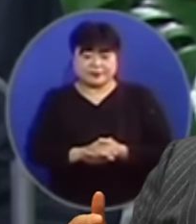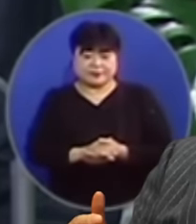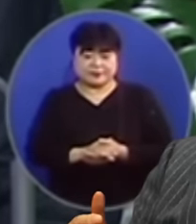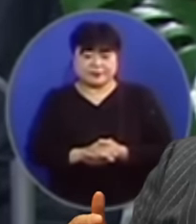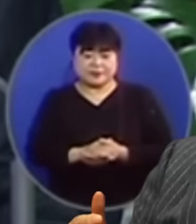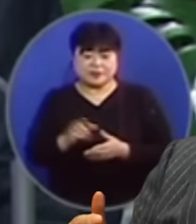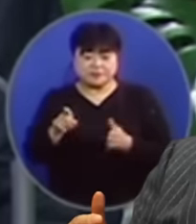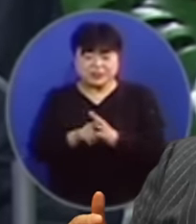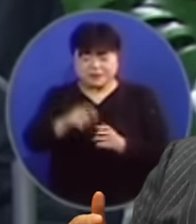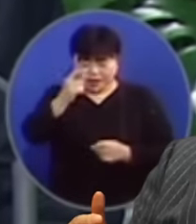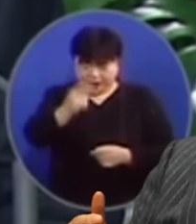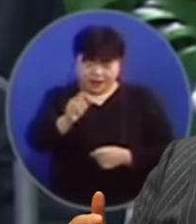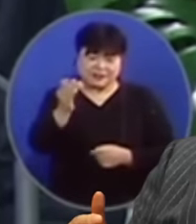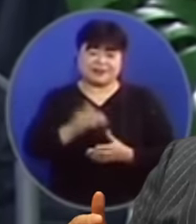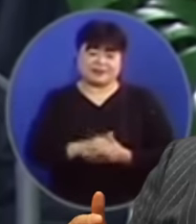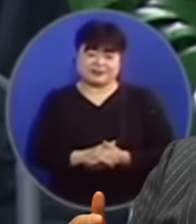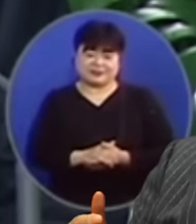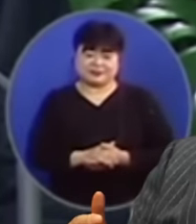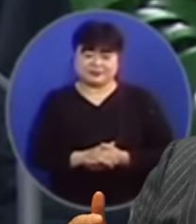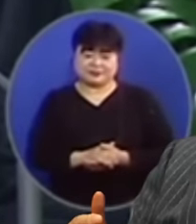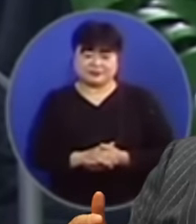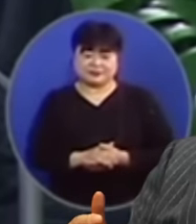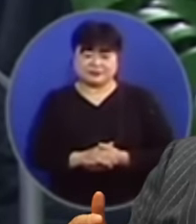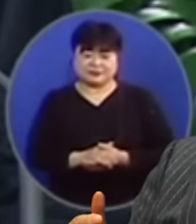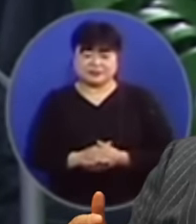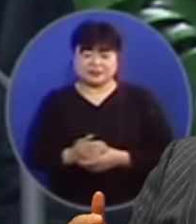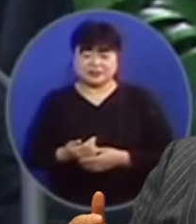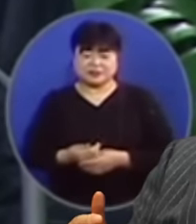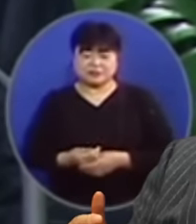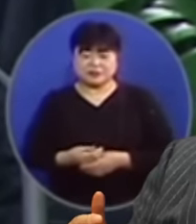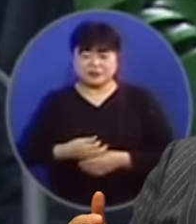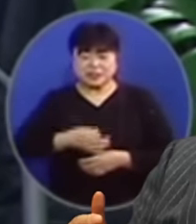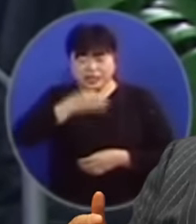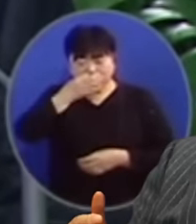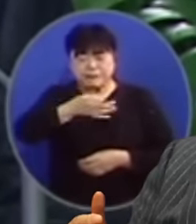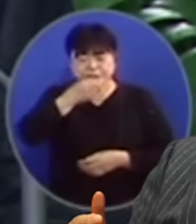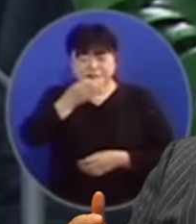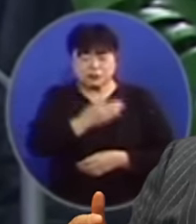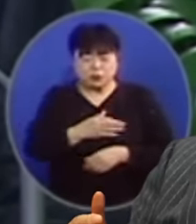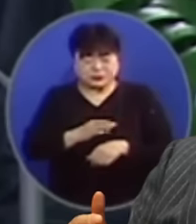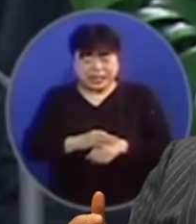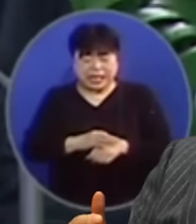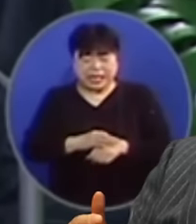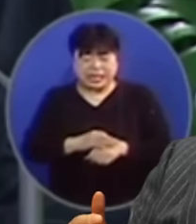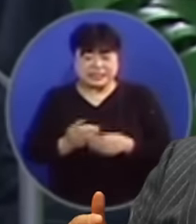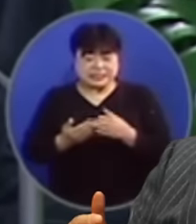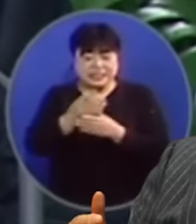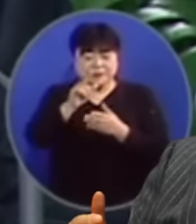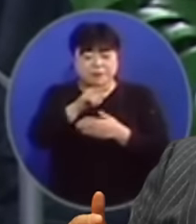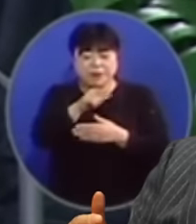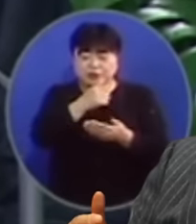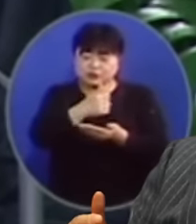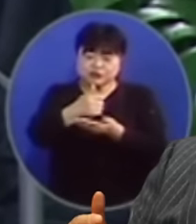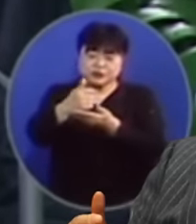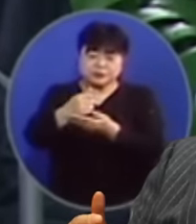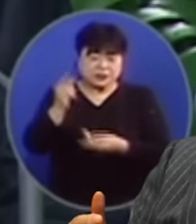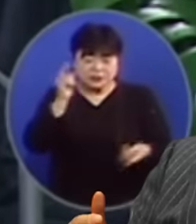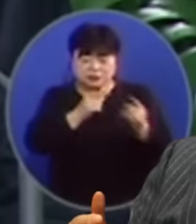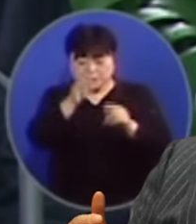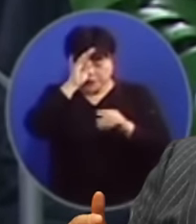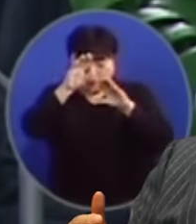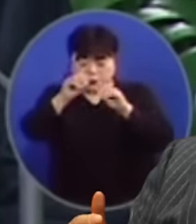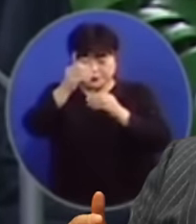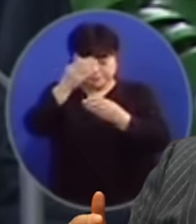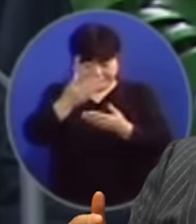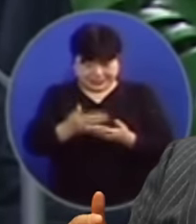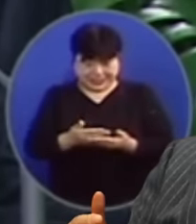그 믿음이 강해지는 것입니다. 감기라도 들려오고 몸살이도 나오면 그냥 내 마음속에 주님이 채찍에 맞음으로 내가